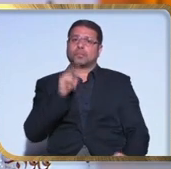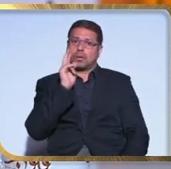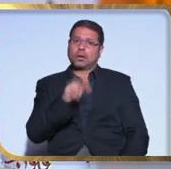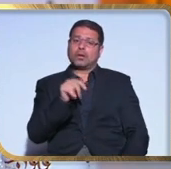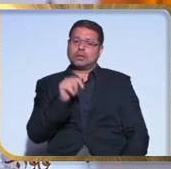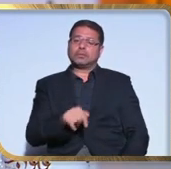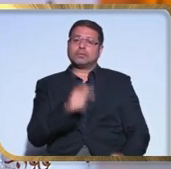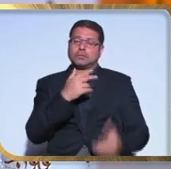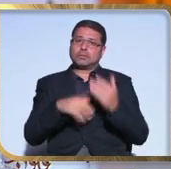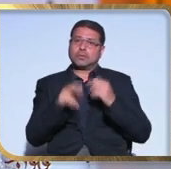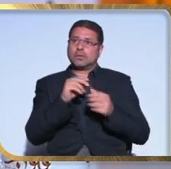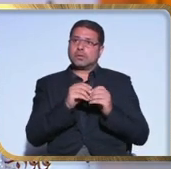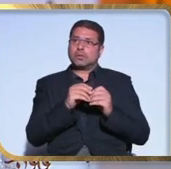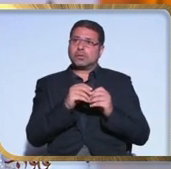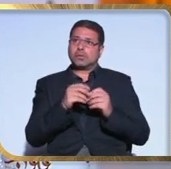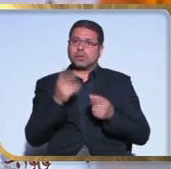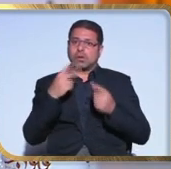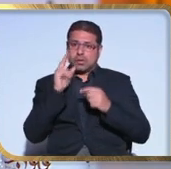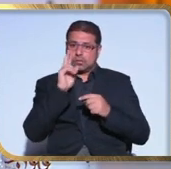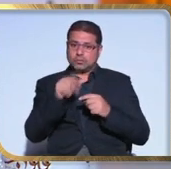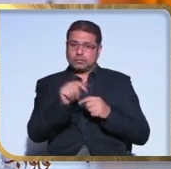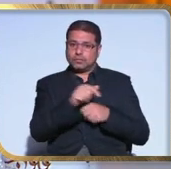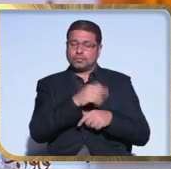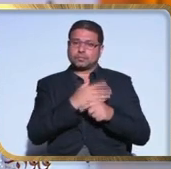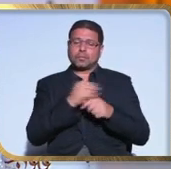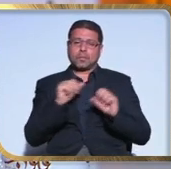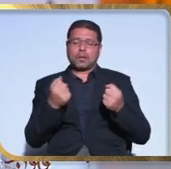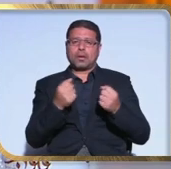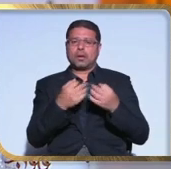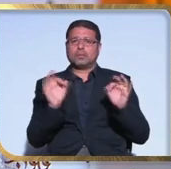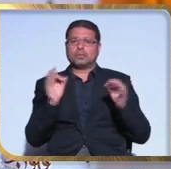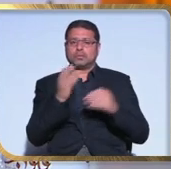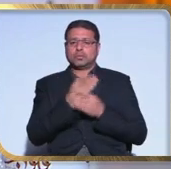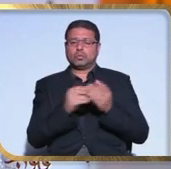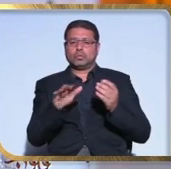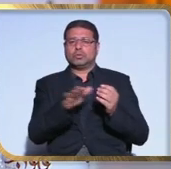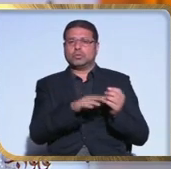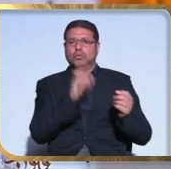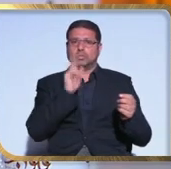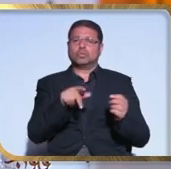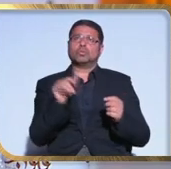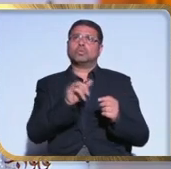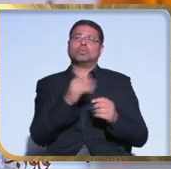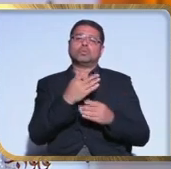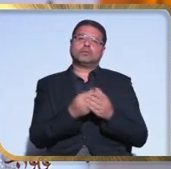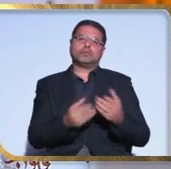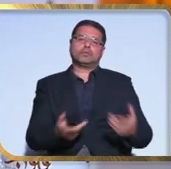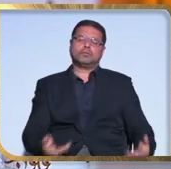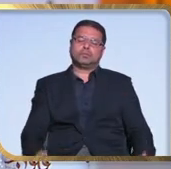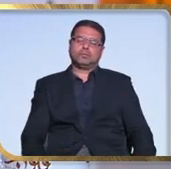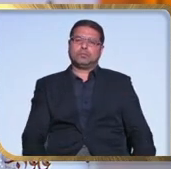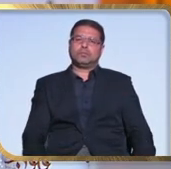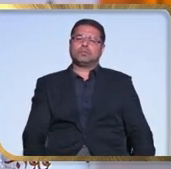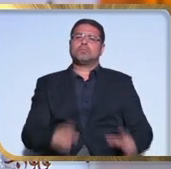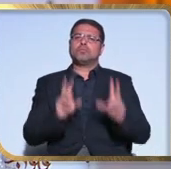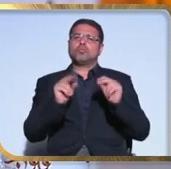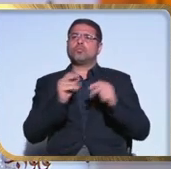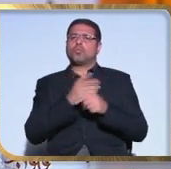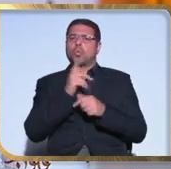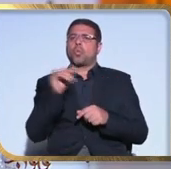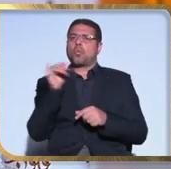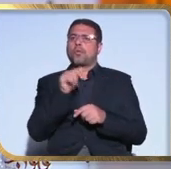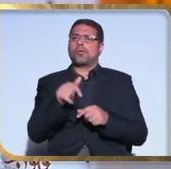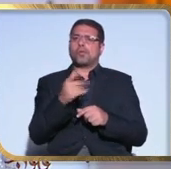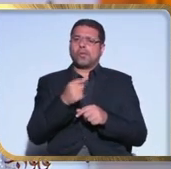هذا الزمان غلب عليها عدم الاكتراث بالاولاد عدم الاهتمام بالاولاد زي مثلا اهم حاجه